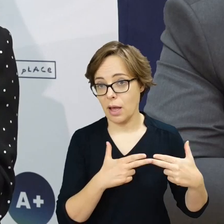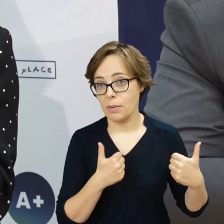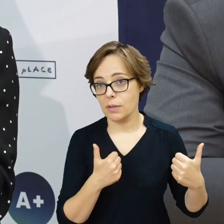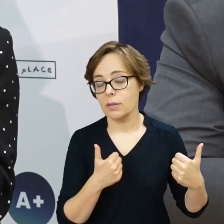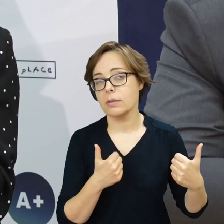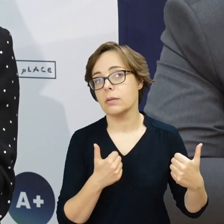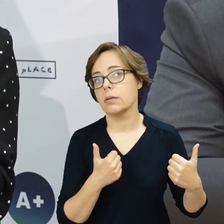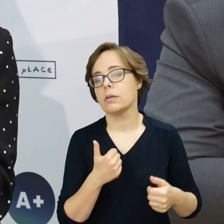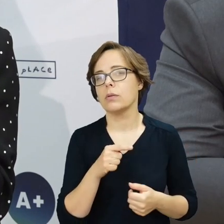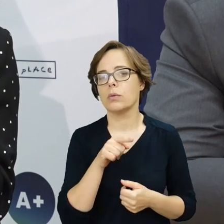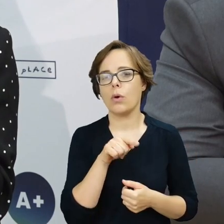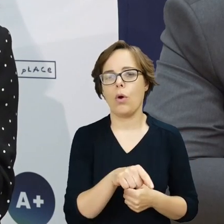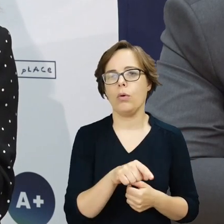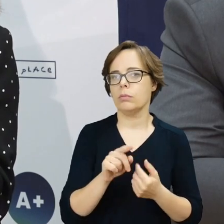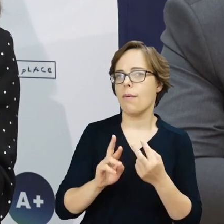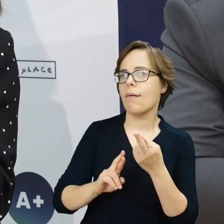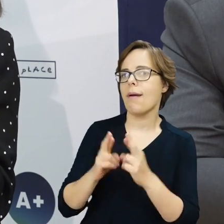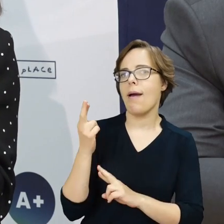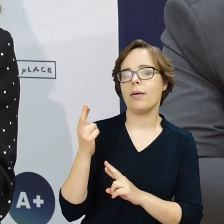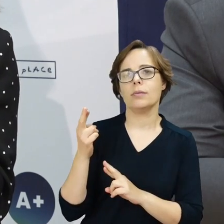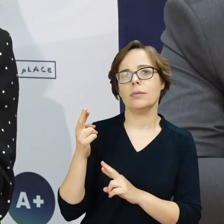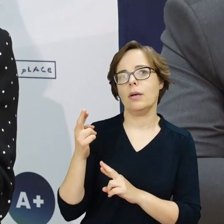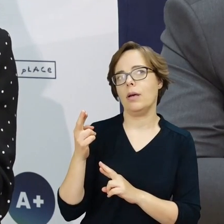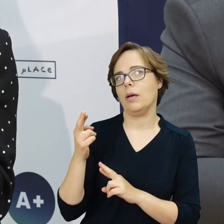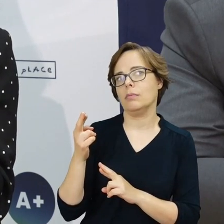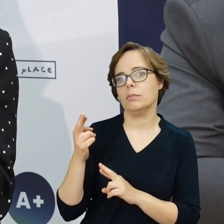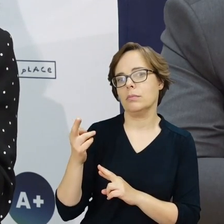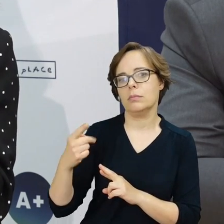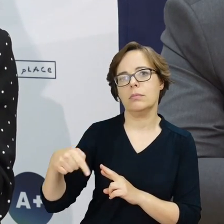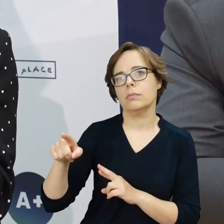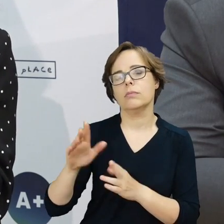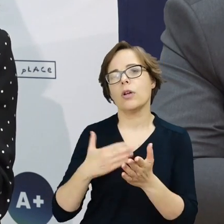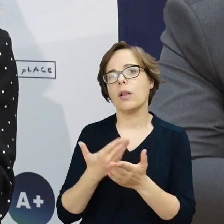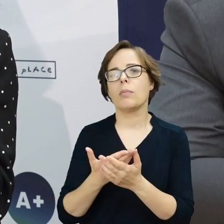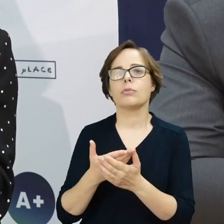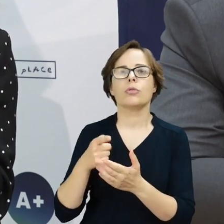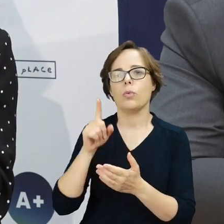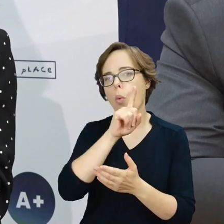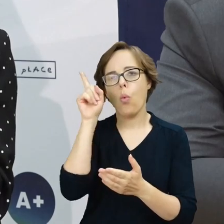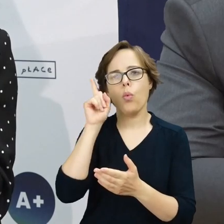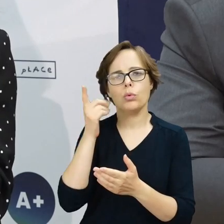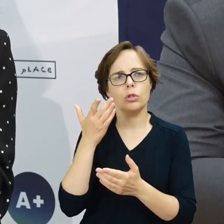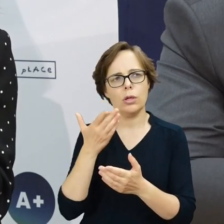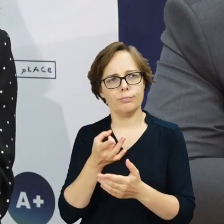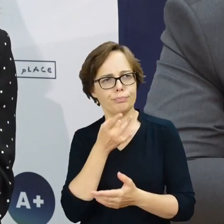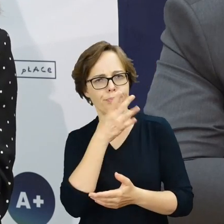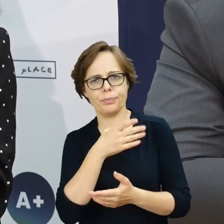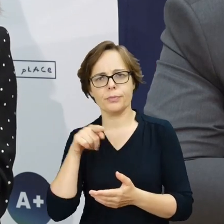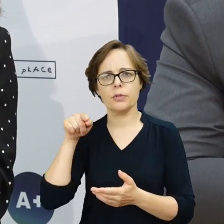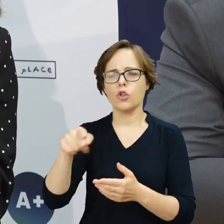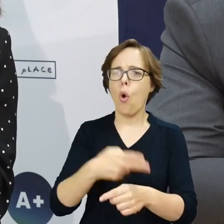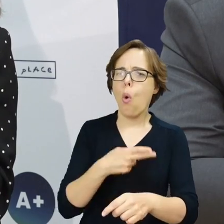na sprawy związane, na zarzuty związane z przedłużaniem odpowiedzi na wnioski, ze zwlekaniem z